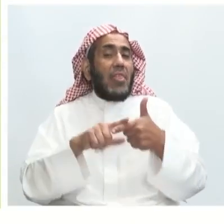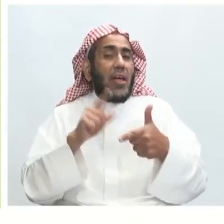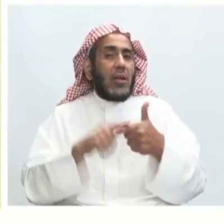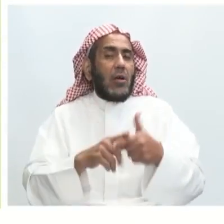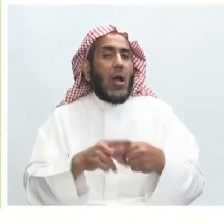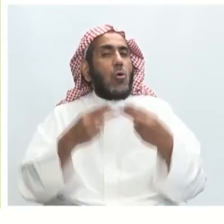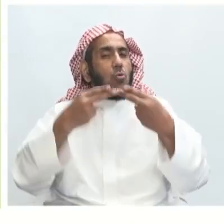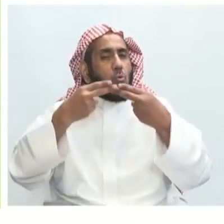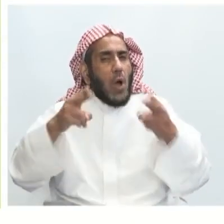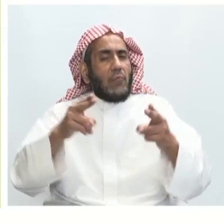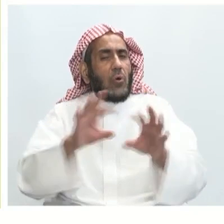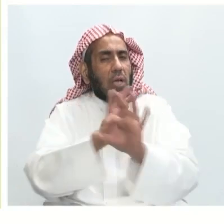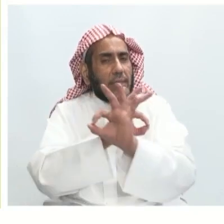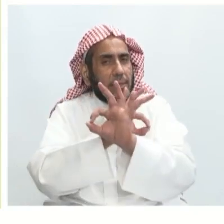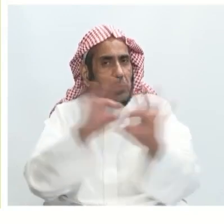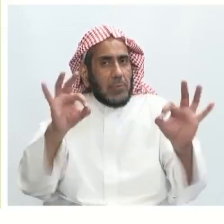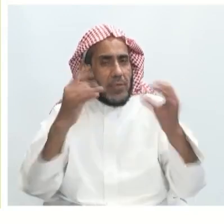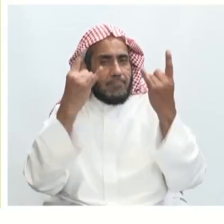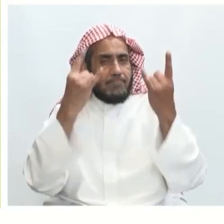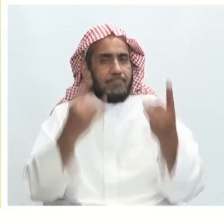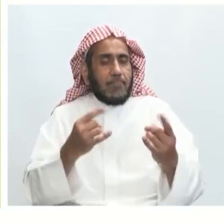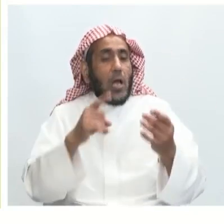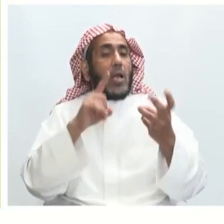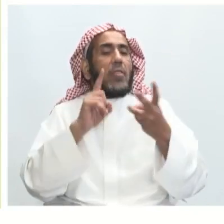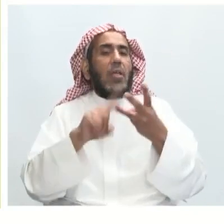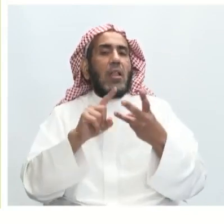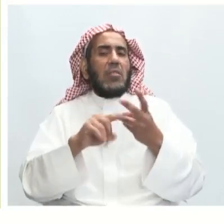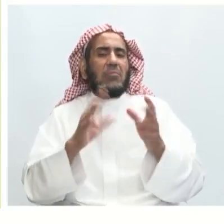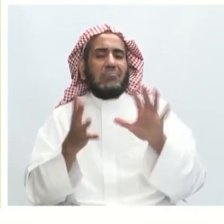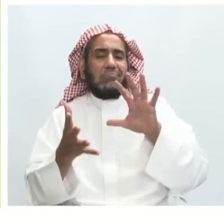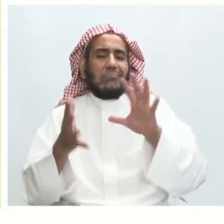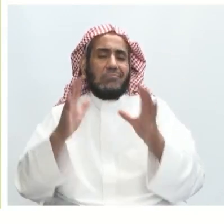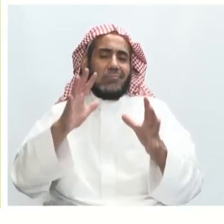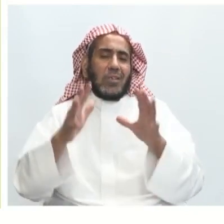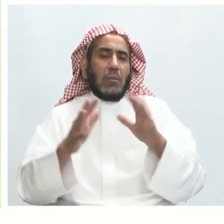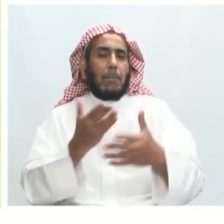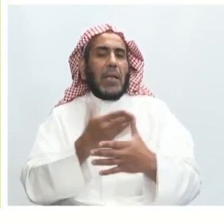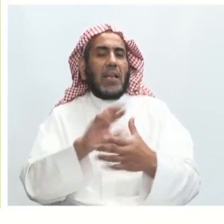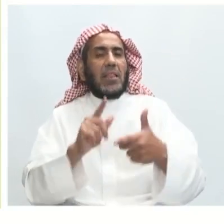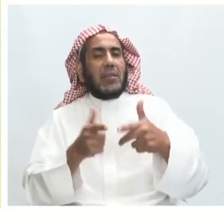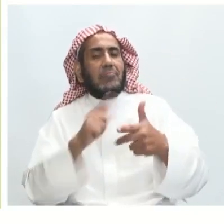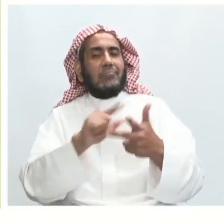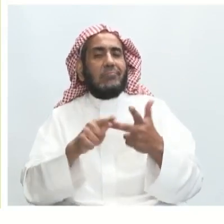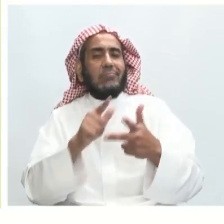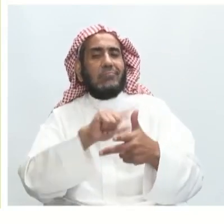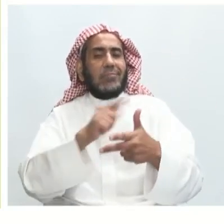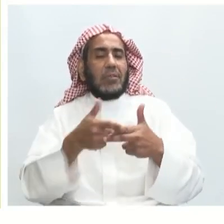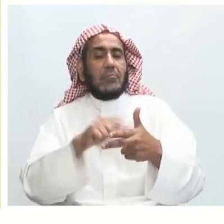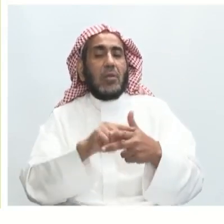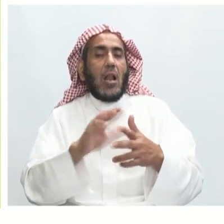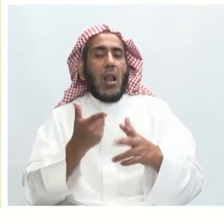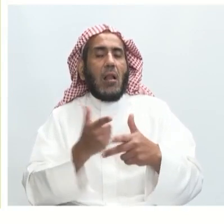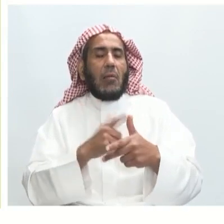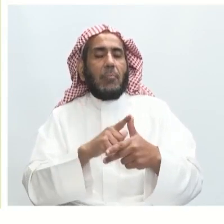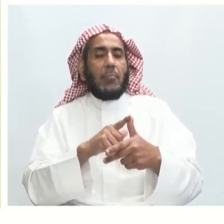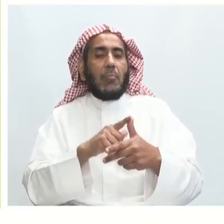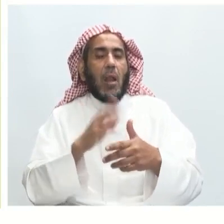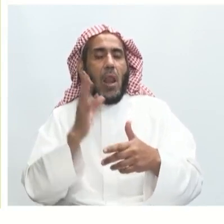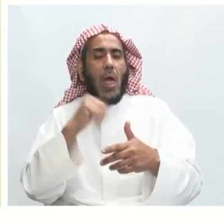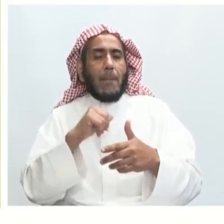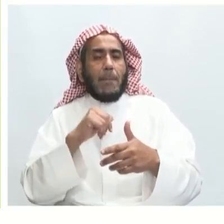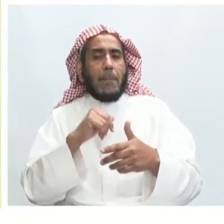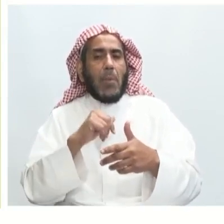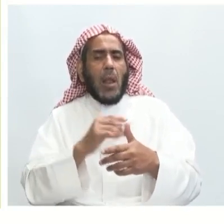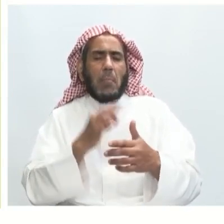الثاني يوافقك تماما وان الثالث متردد بين الرايين معنى انه لم